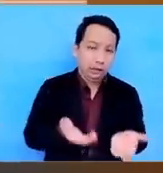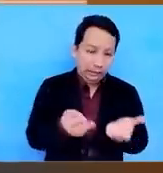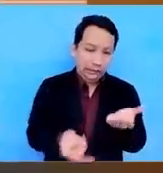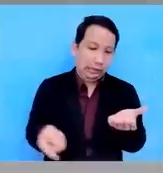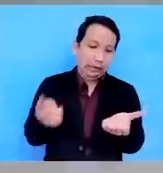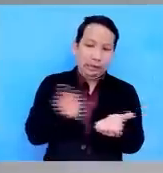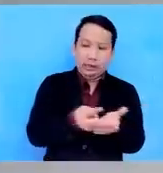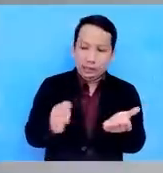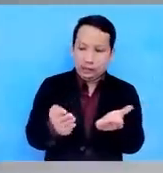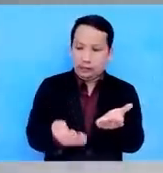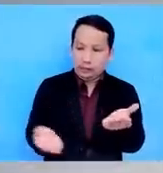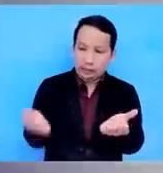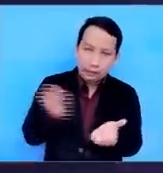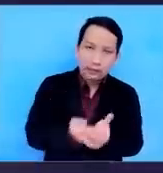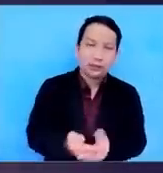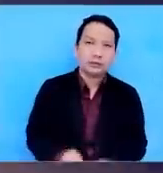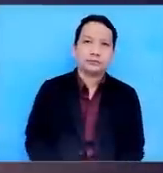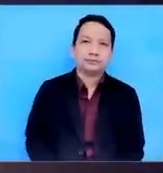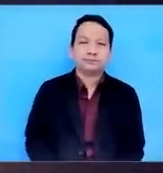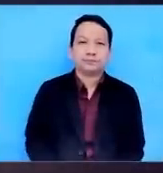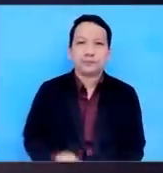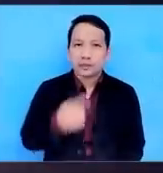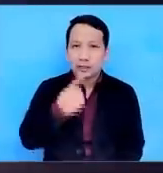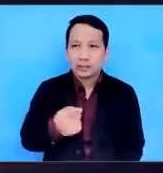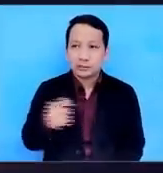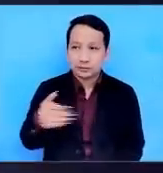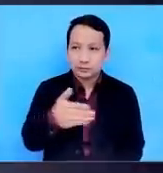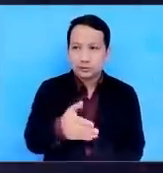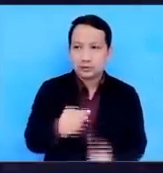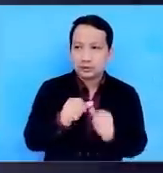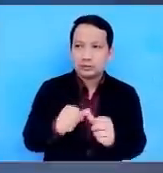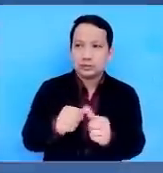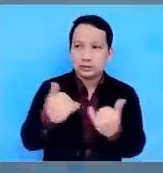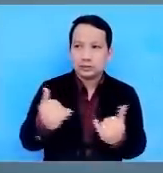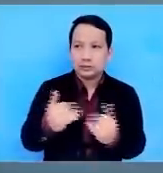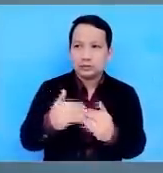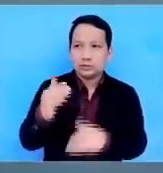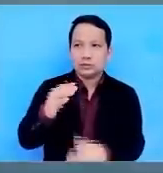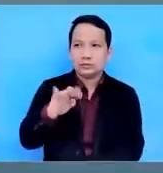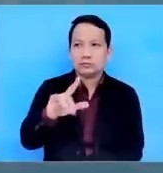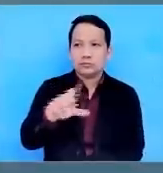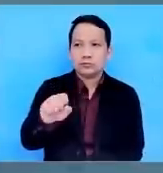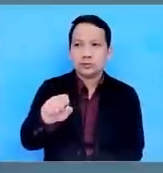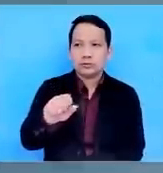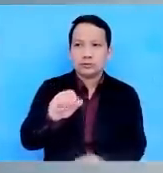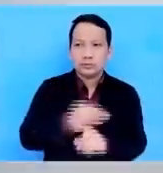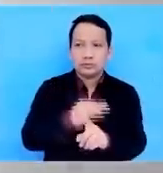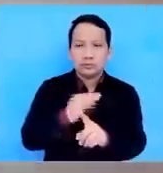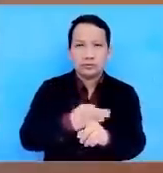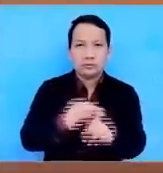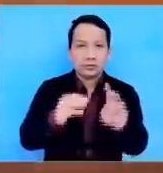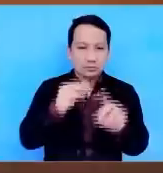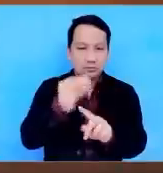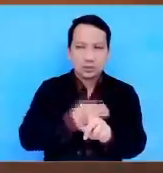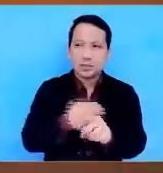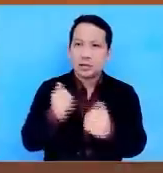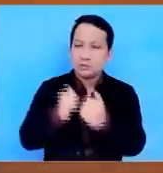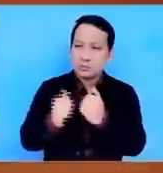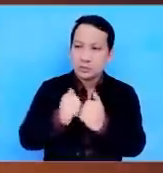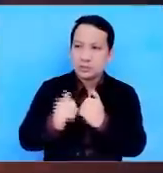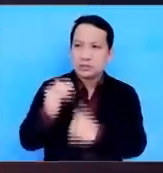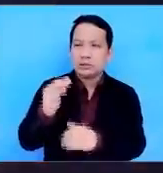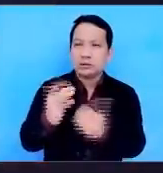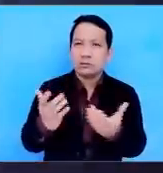malaking isda na yun. Ayon sa mga mangingisda, season daw talaga ng Blue Marlin tuwing Pebrero at Marso. Ibig sabihin,